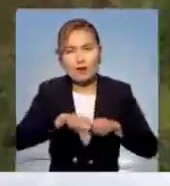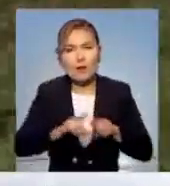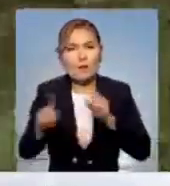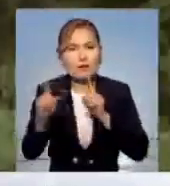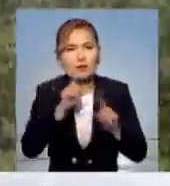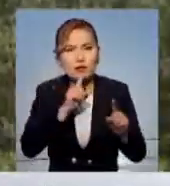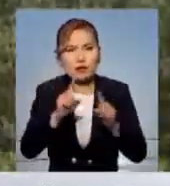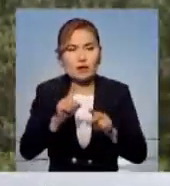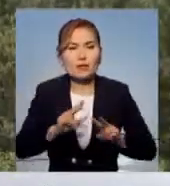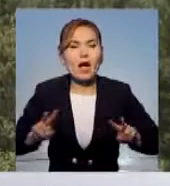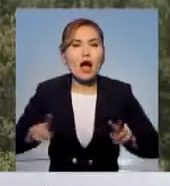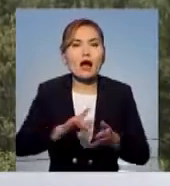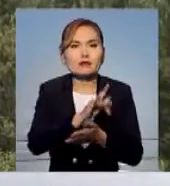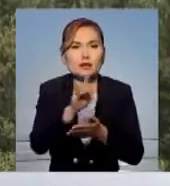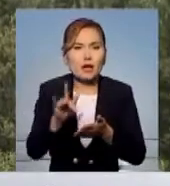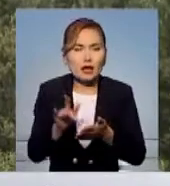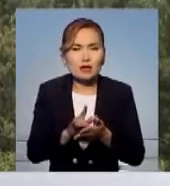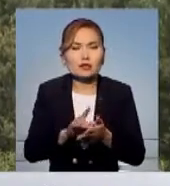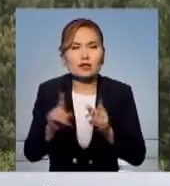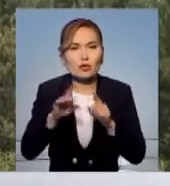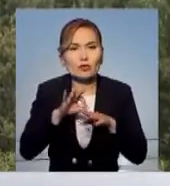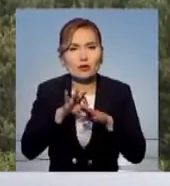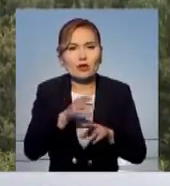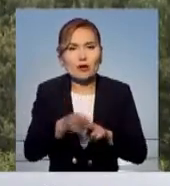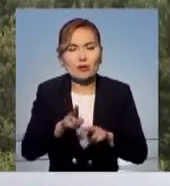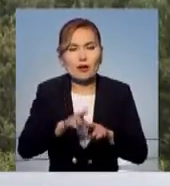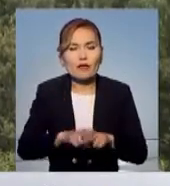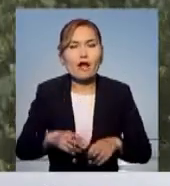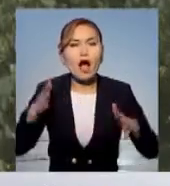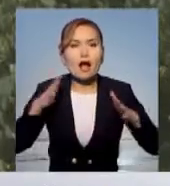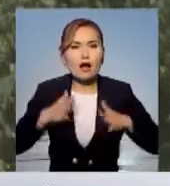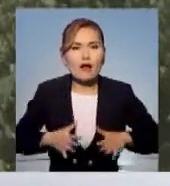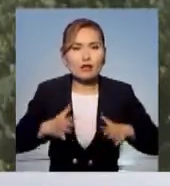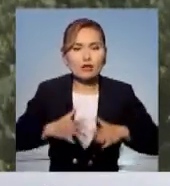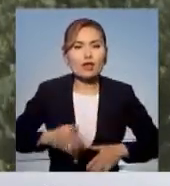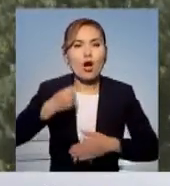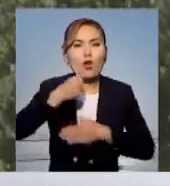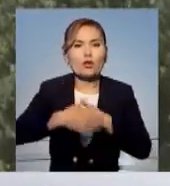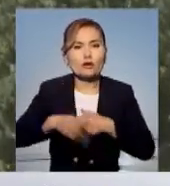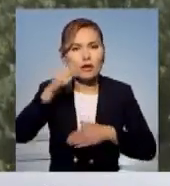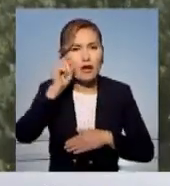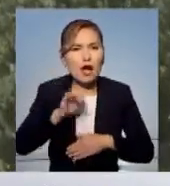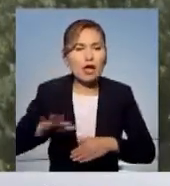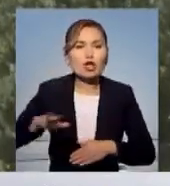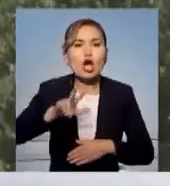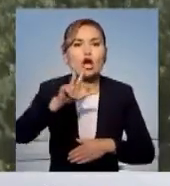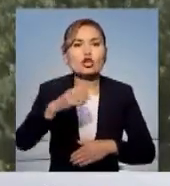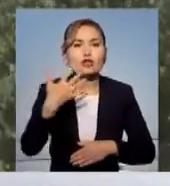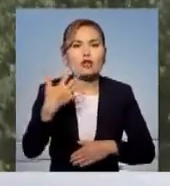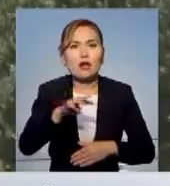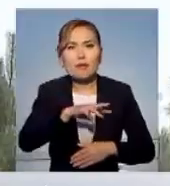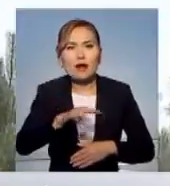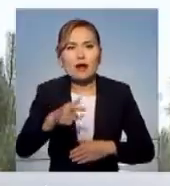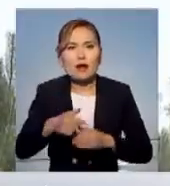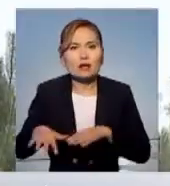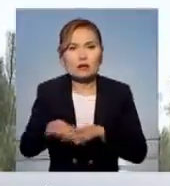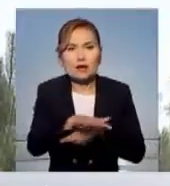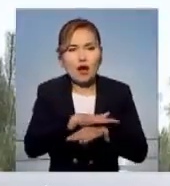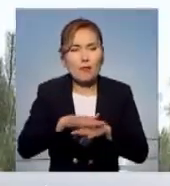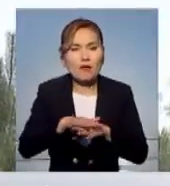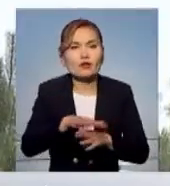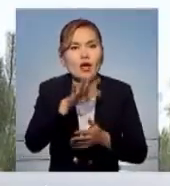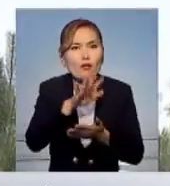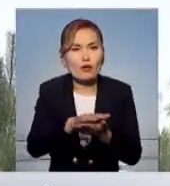кеңесінің кезекті жиыны Астанада өтті. Аталған кеңесте Кавказ және Орталық Азиядағы 350 миллион гектардан астам бүлінген